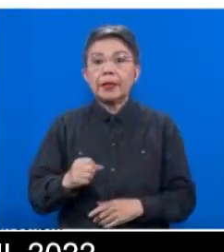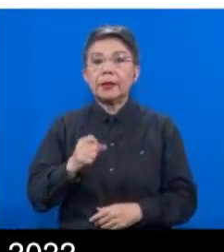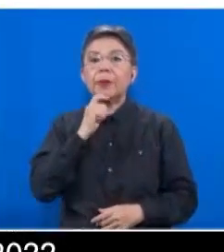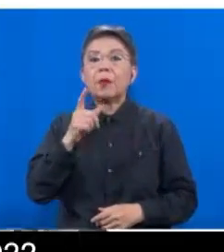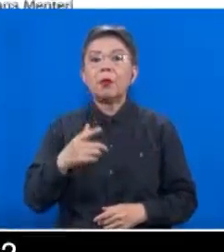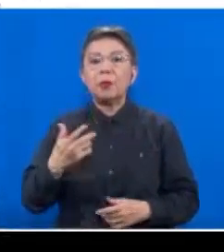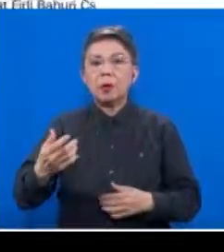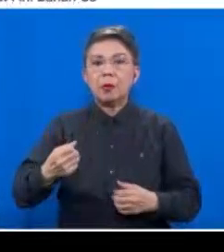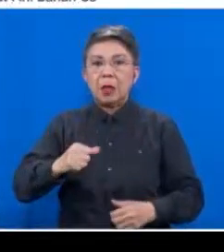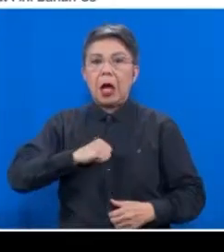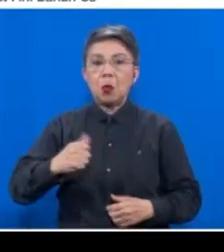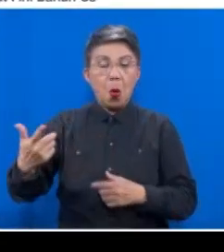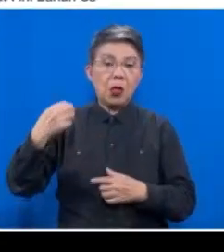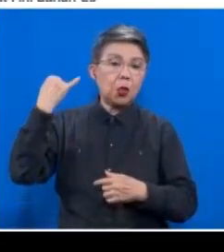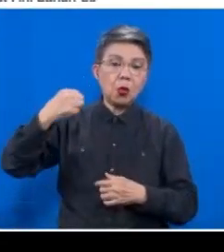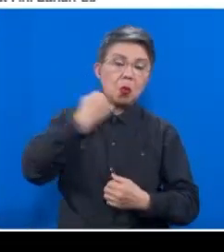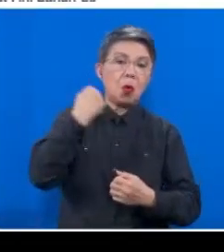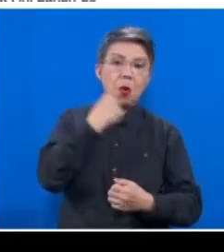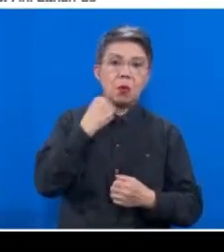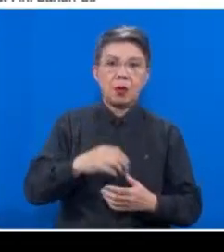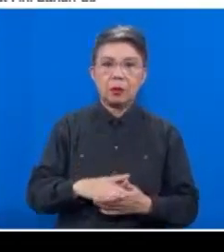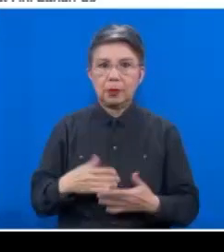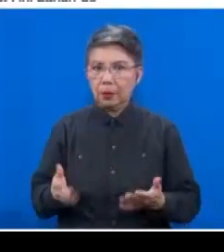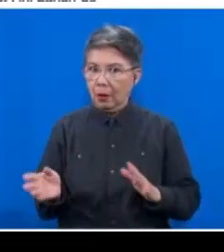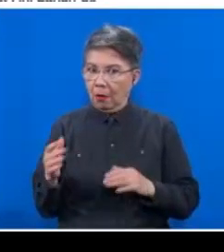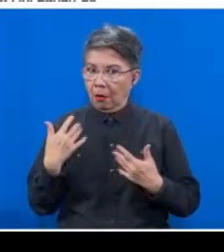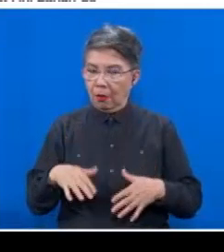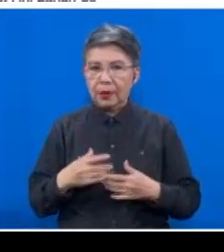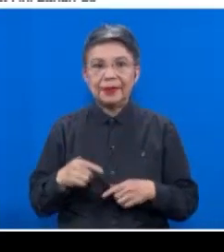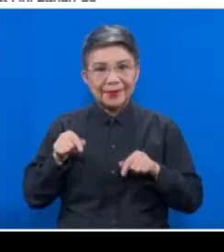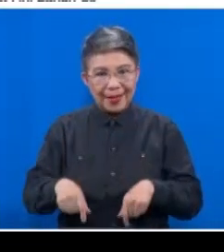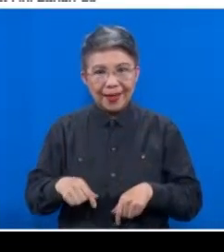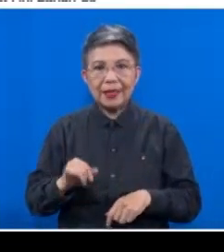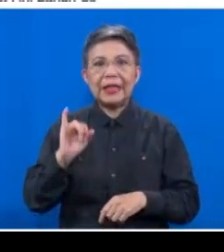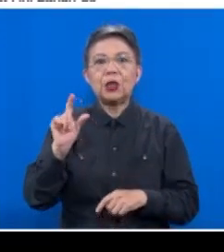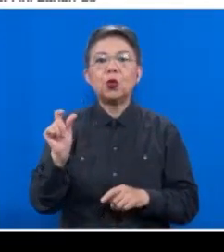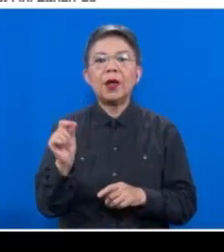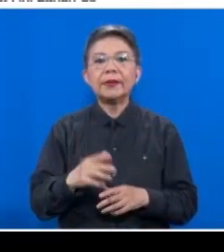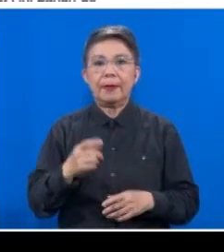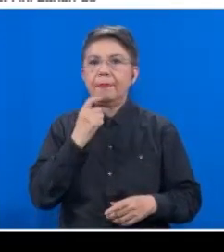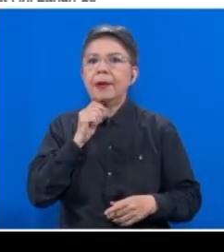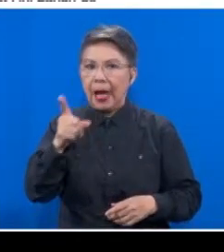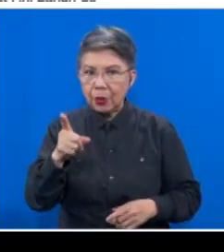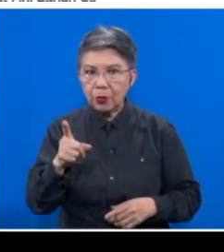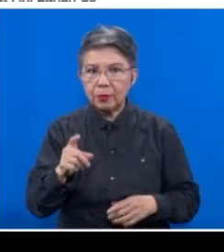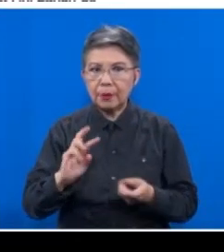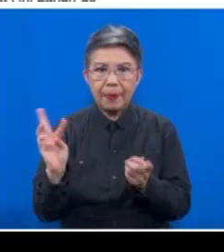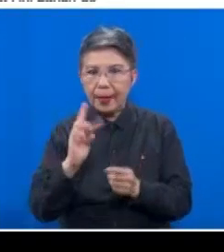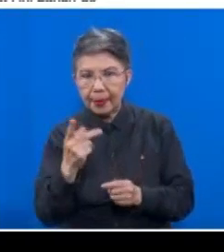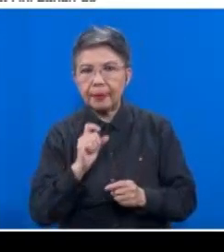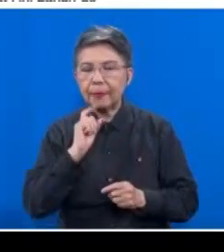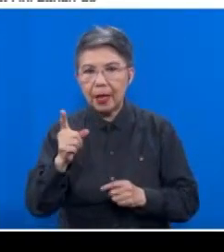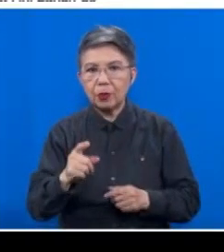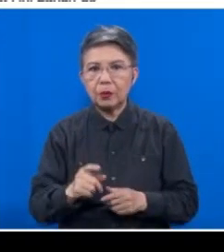penganiayaan. Belakangan pihak Iko Uwais justru melaporkan balik Rudy ke Polda Metro Jaya atas perkara yang sama, yakni kasus dugaan